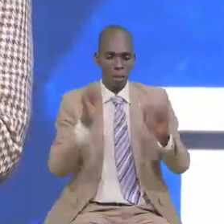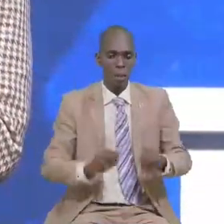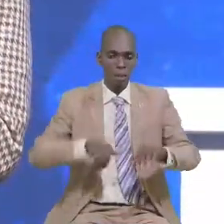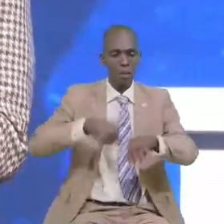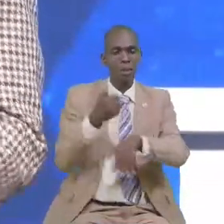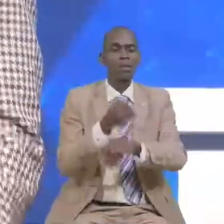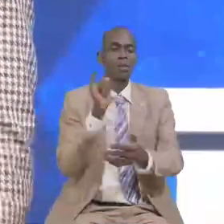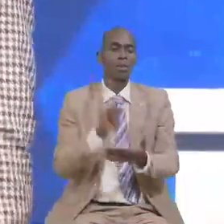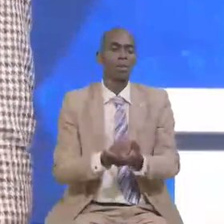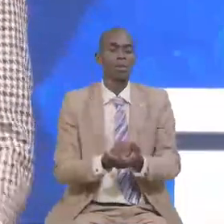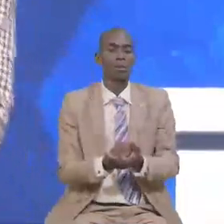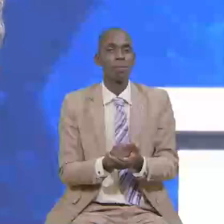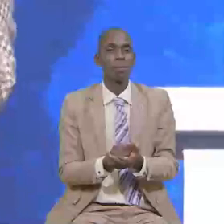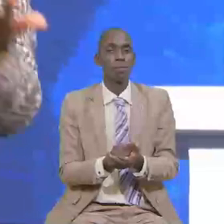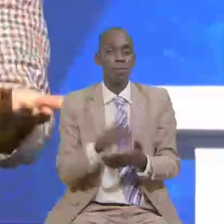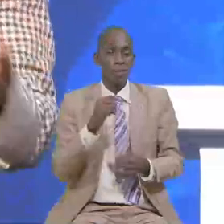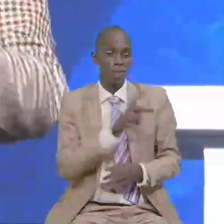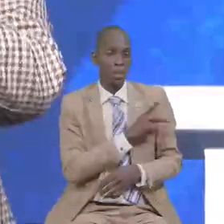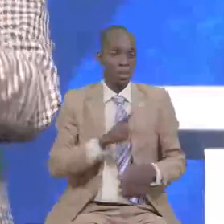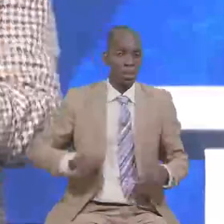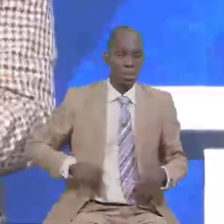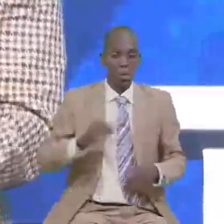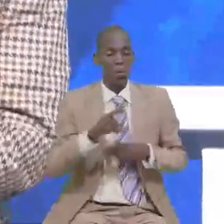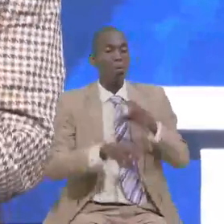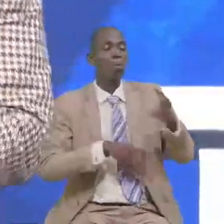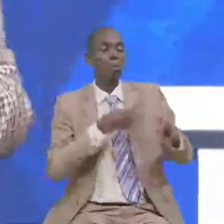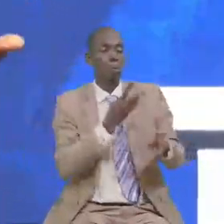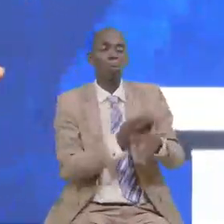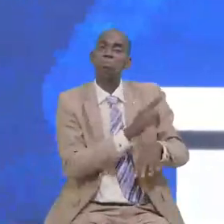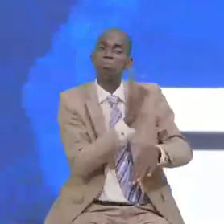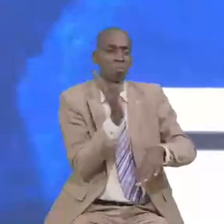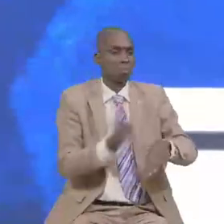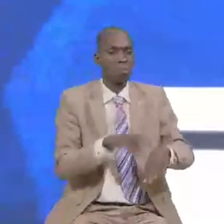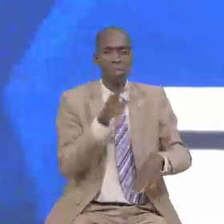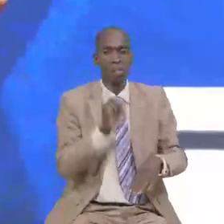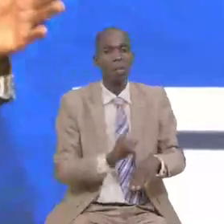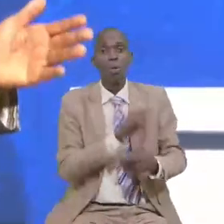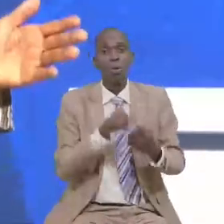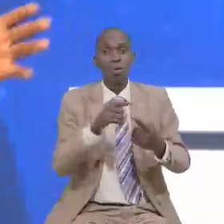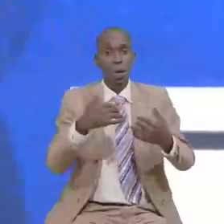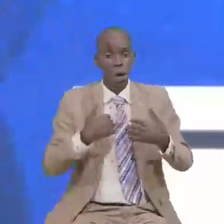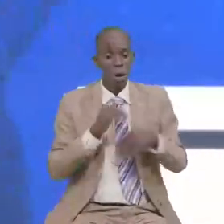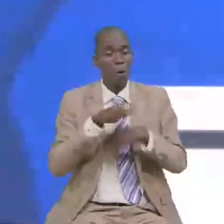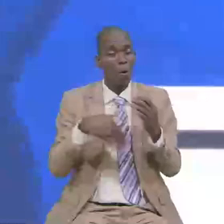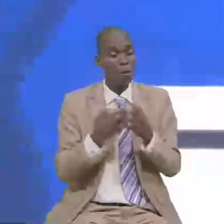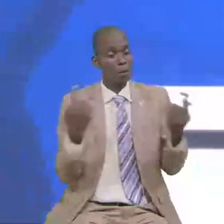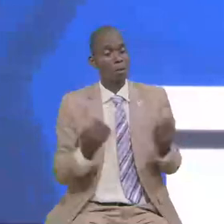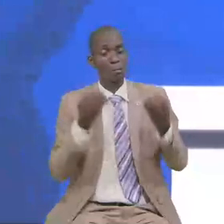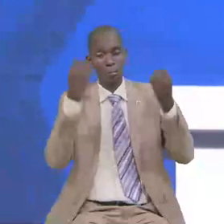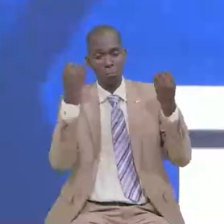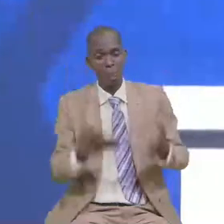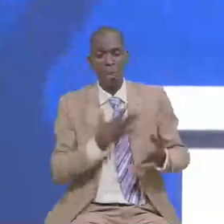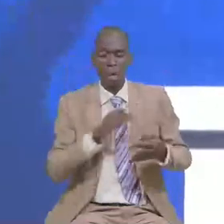le confirmer. Les rois du monde, naturellement, lorsqu'on a ces choses